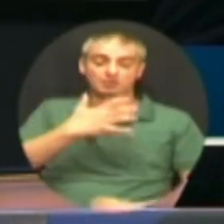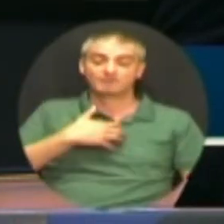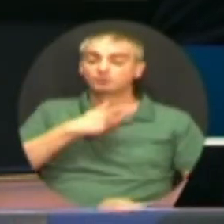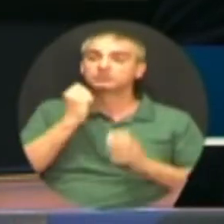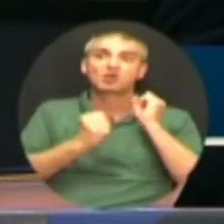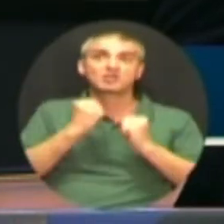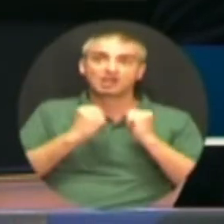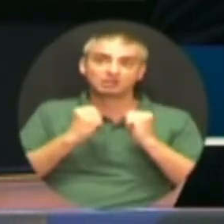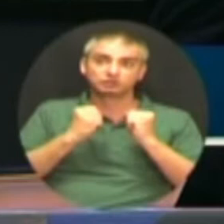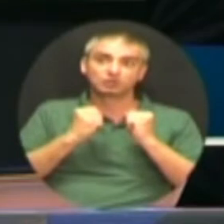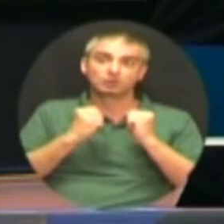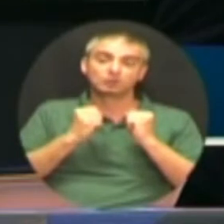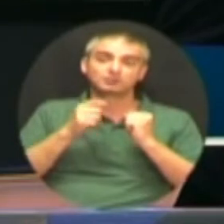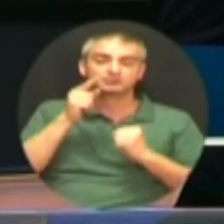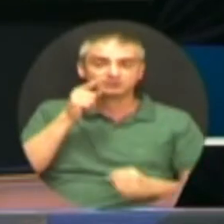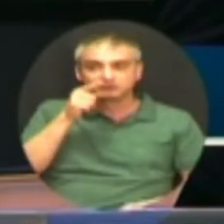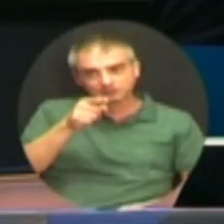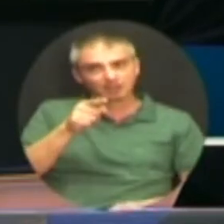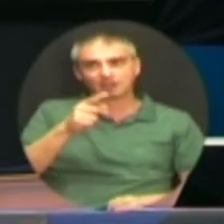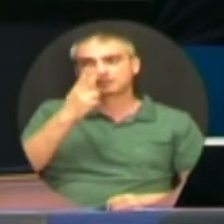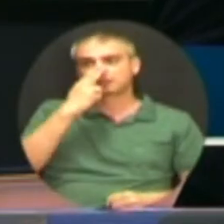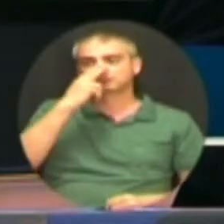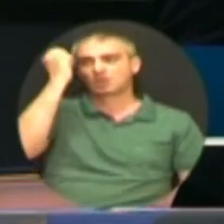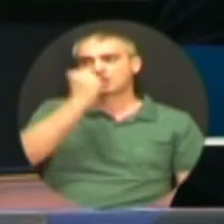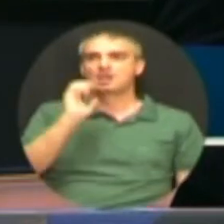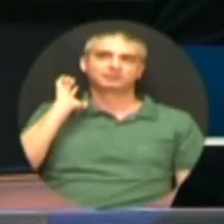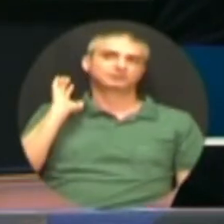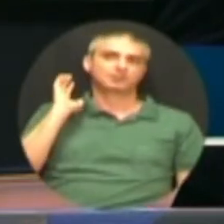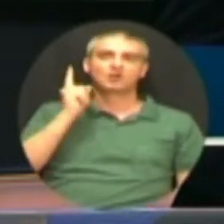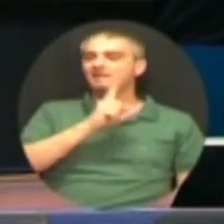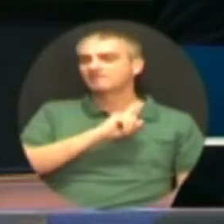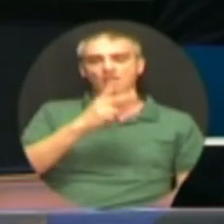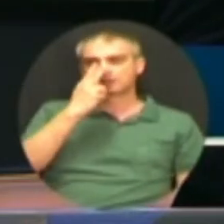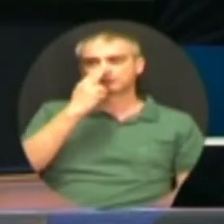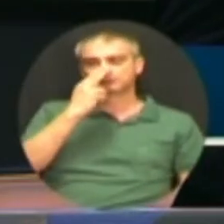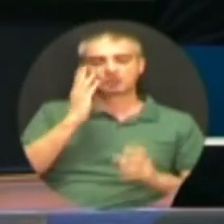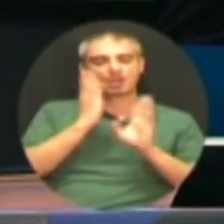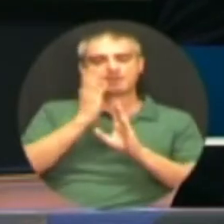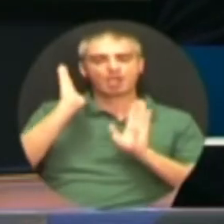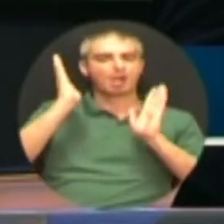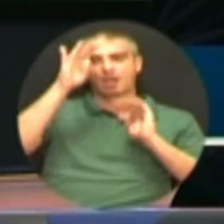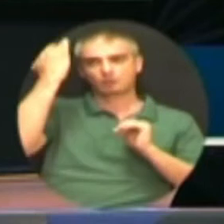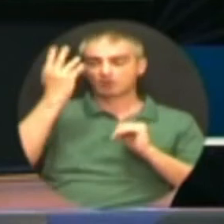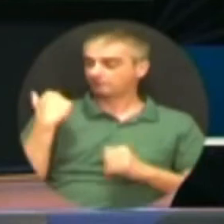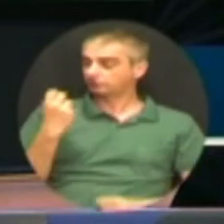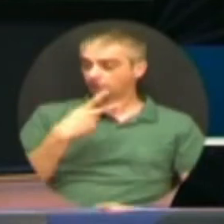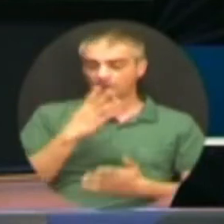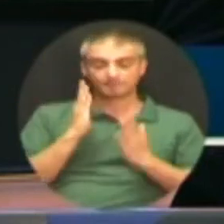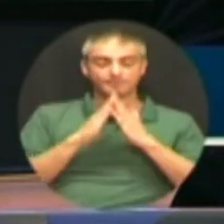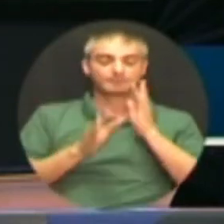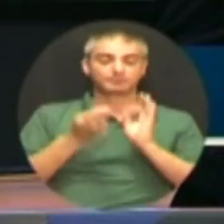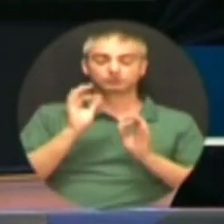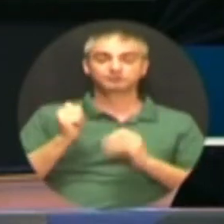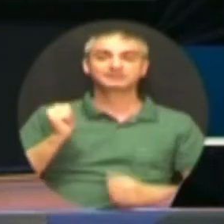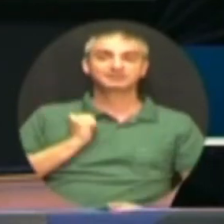אותה קשה, זה ניסיון לרצח, ולא ניסיון לחבלה חמורה. לפני שבועיים קבע בית